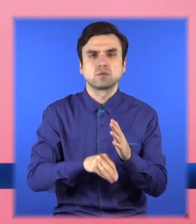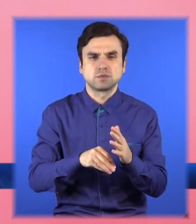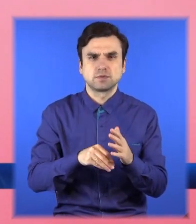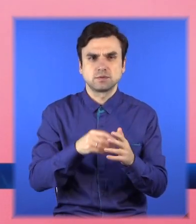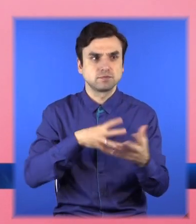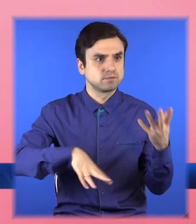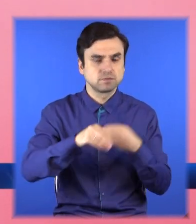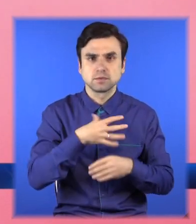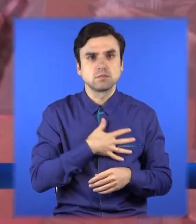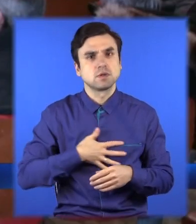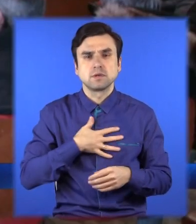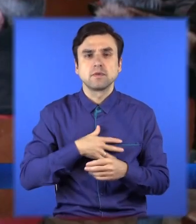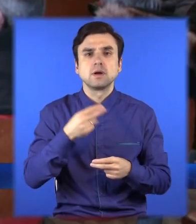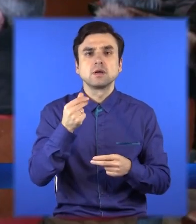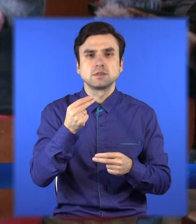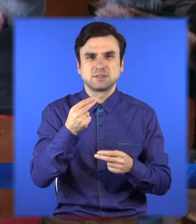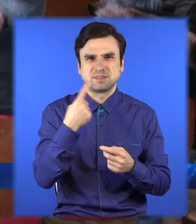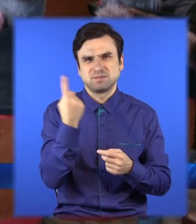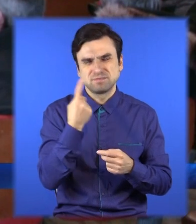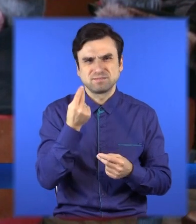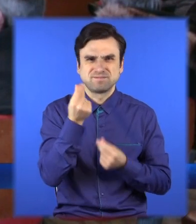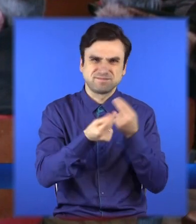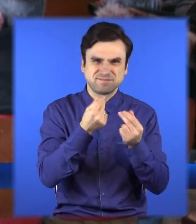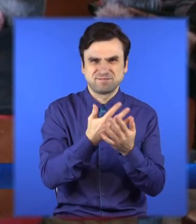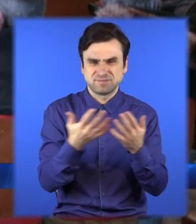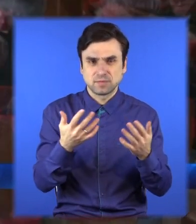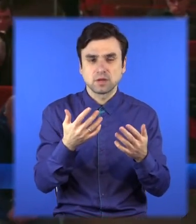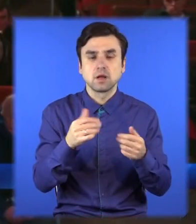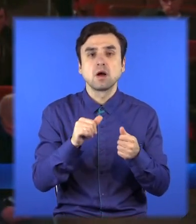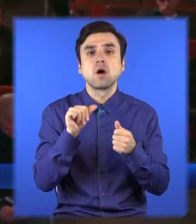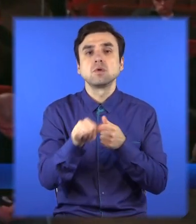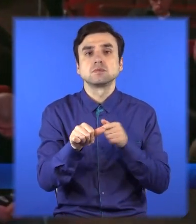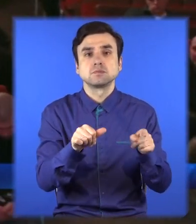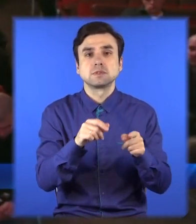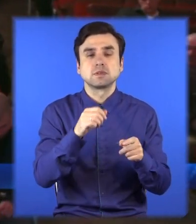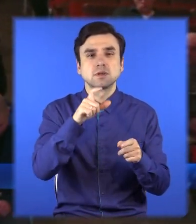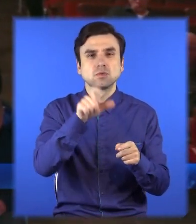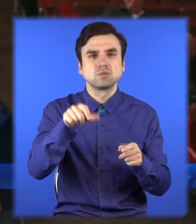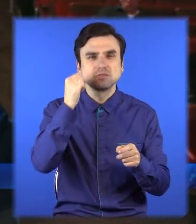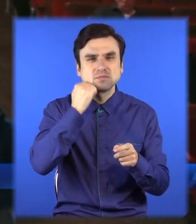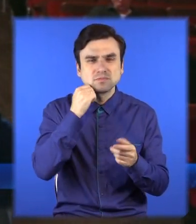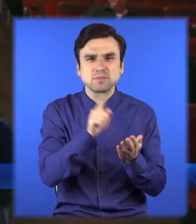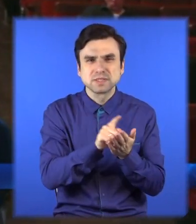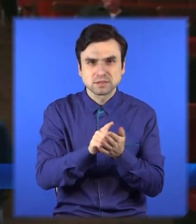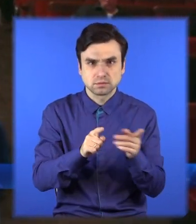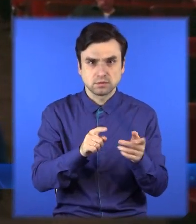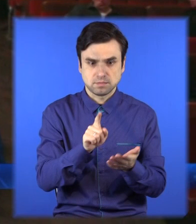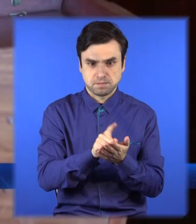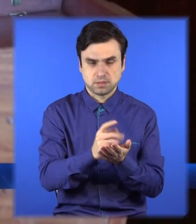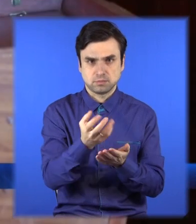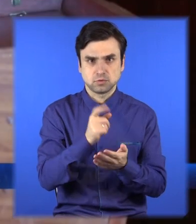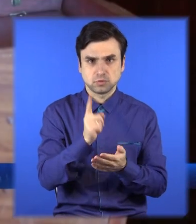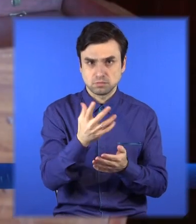виявились високі ціни за комуналку. Особливо ця тема болюча для пенсіонерів. Вони кажуть, що з їхньою пенсією в